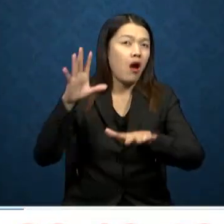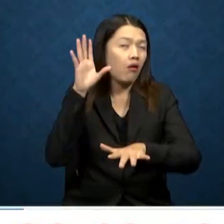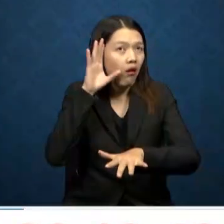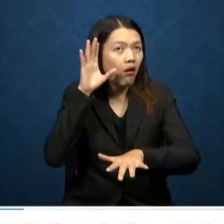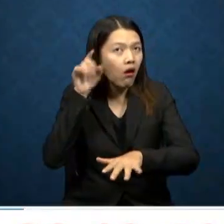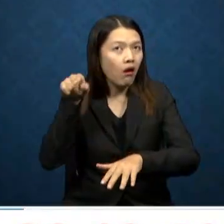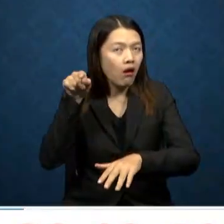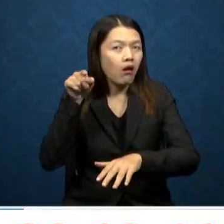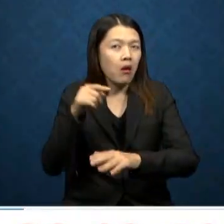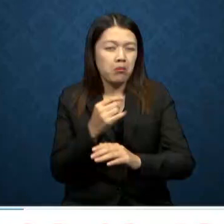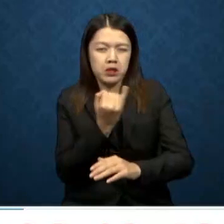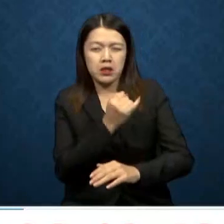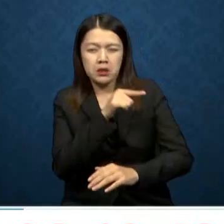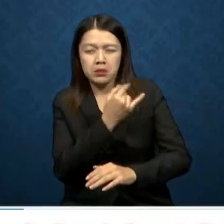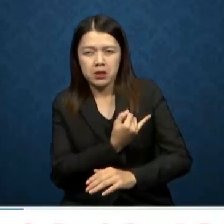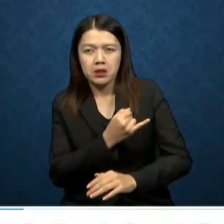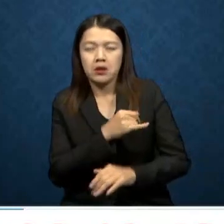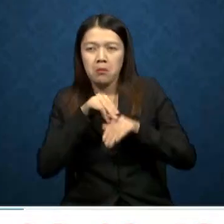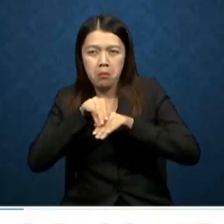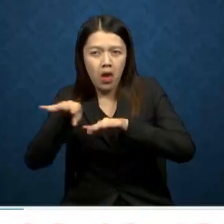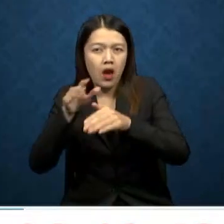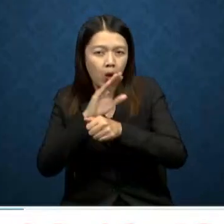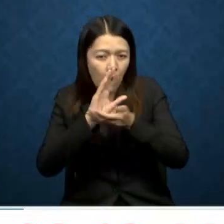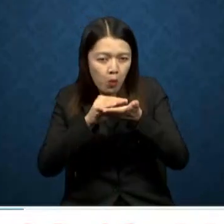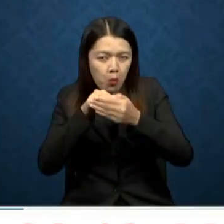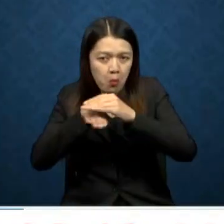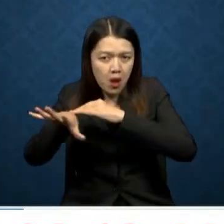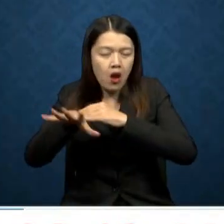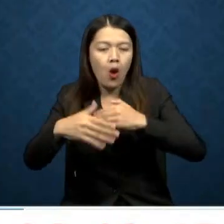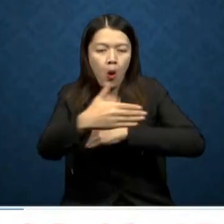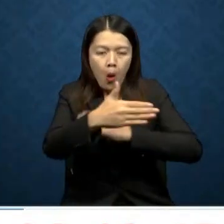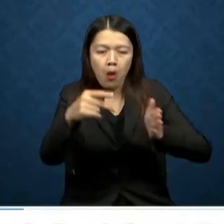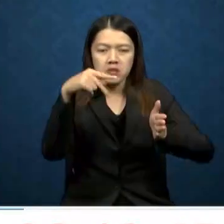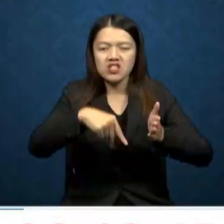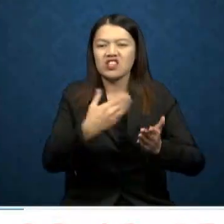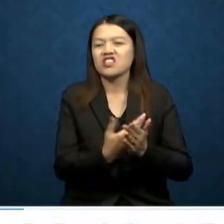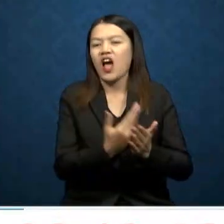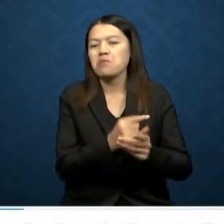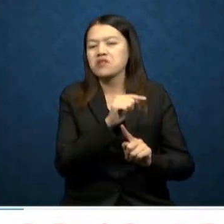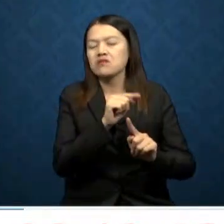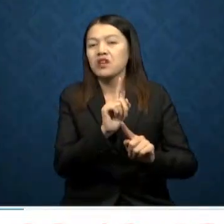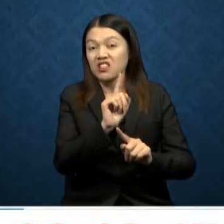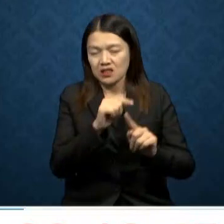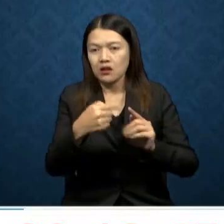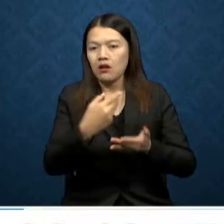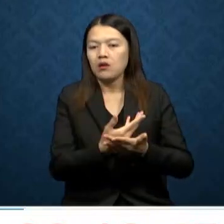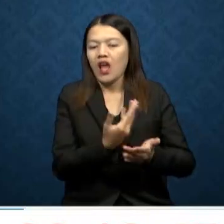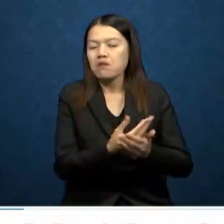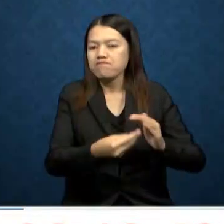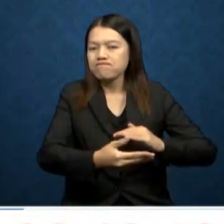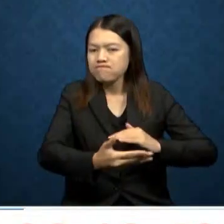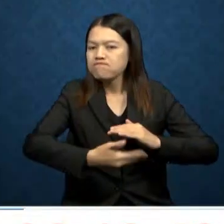ที่กล่าวร้ายกรมบัญชีกลางว่าจัดตั้งห้องพิเศษเรียกรับเงิน 1%ของวง